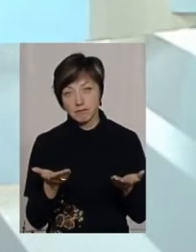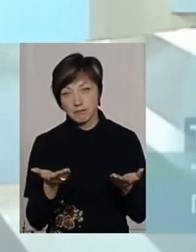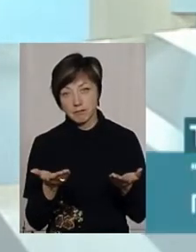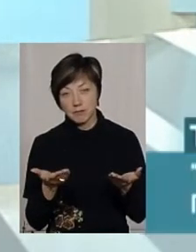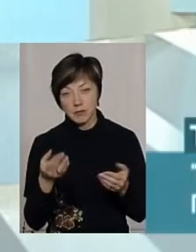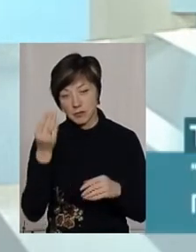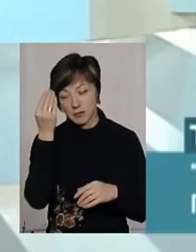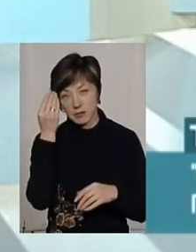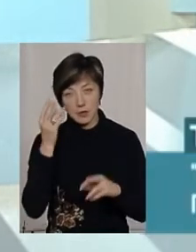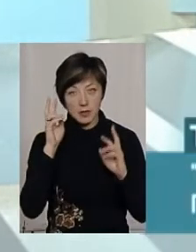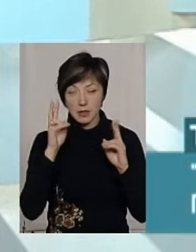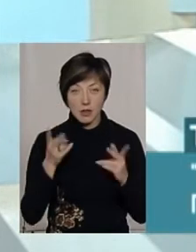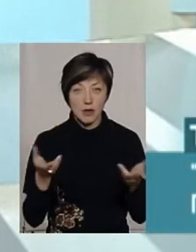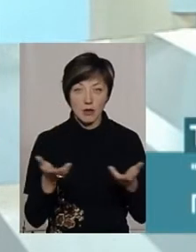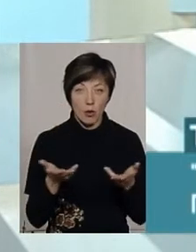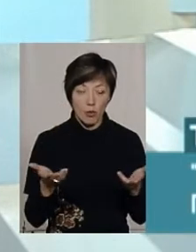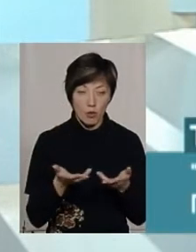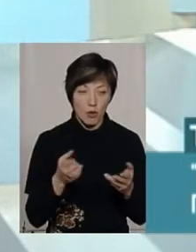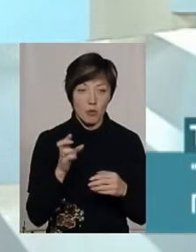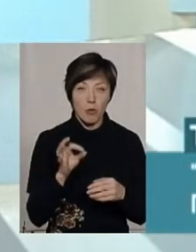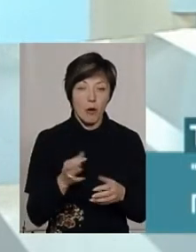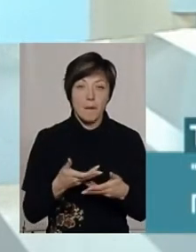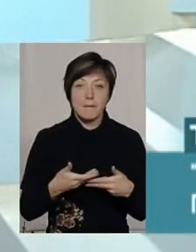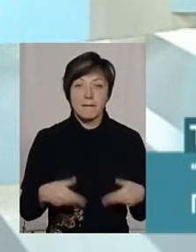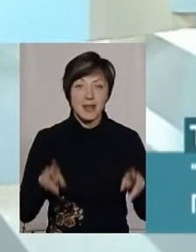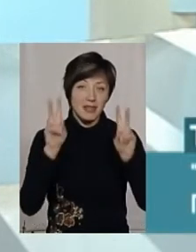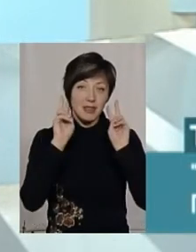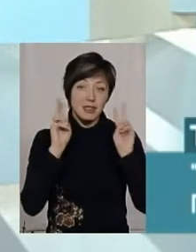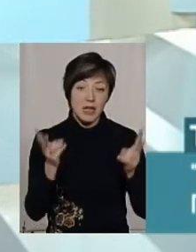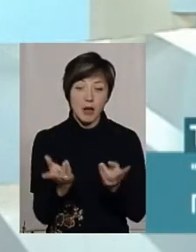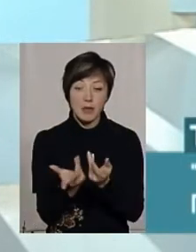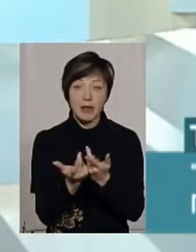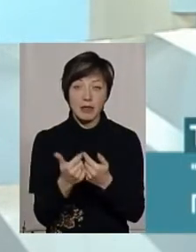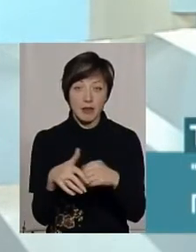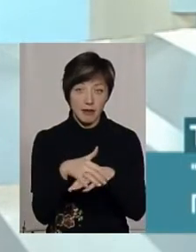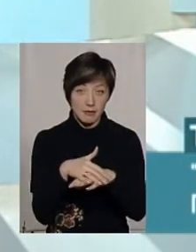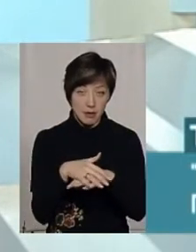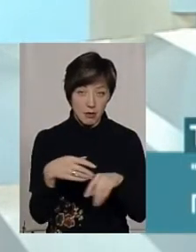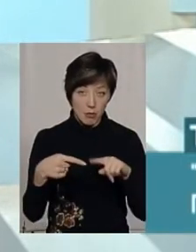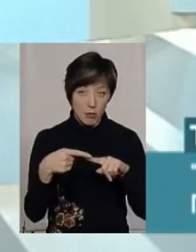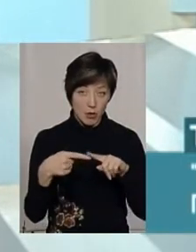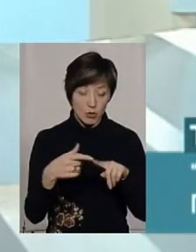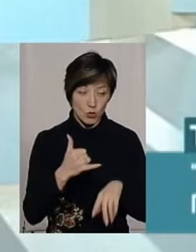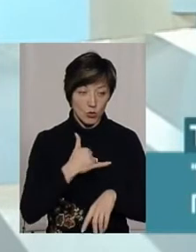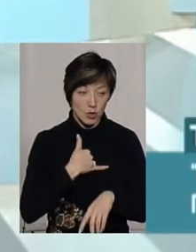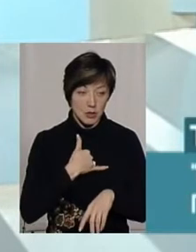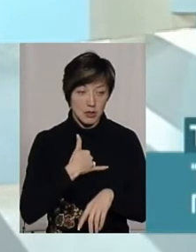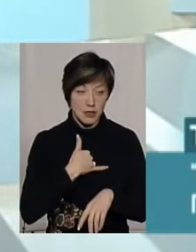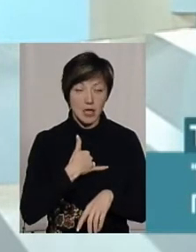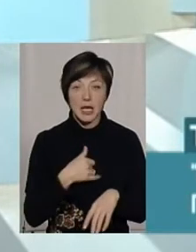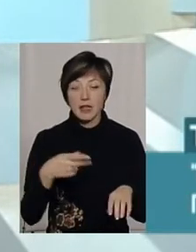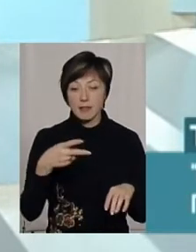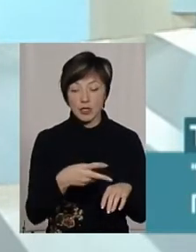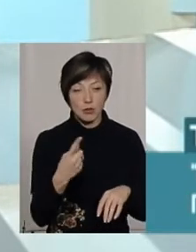знаю, з якої навіть точки зору. Тому що ми не знаємо кількості населення, по-перше, в нас. Адже